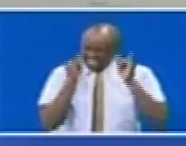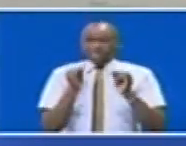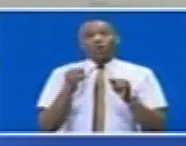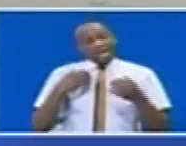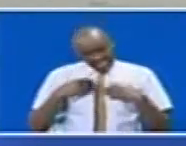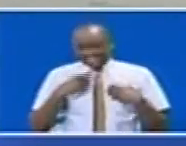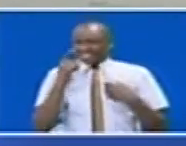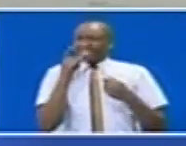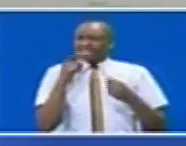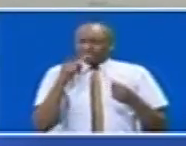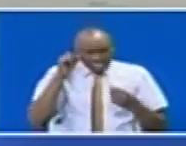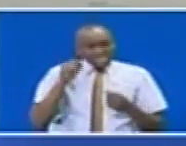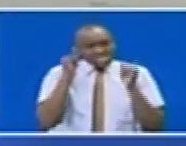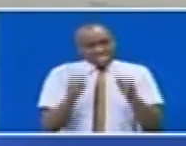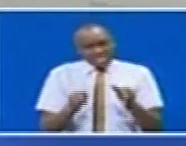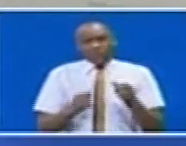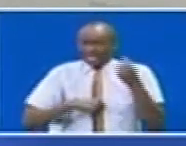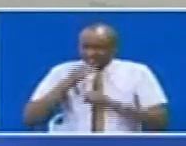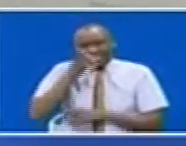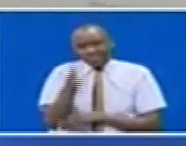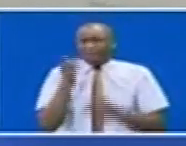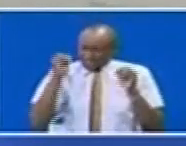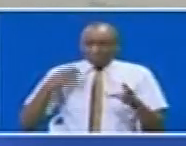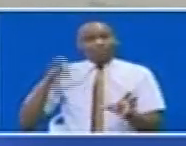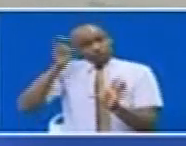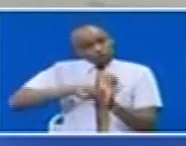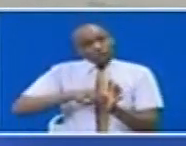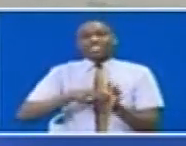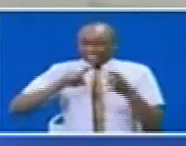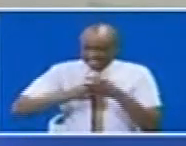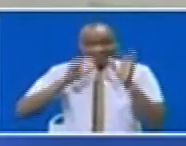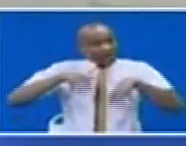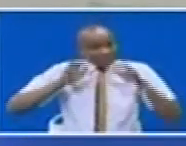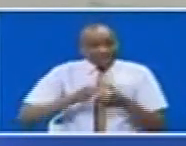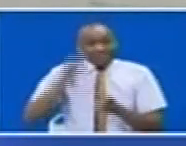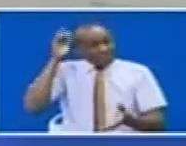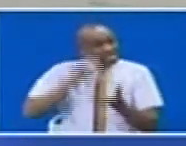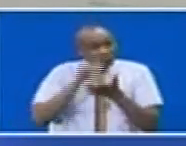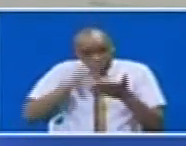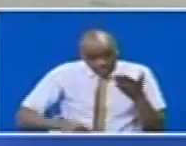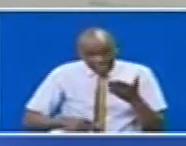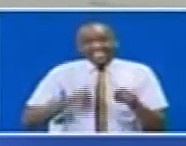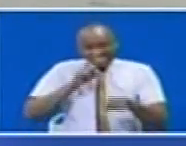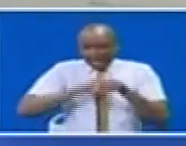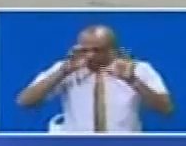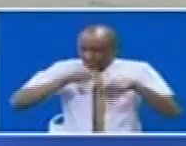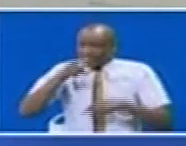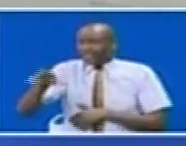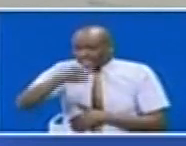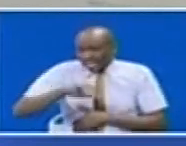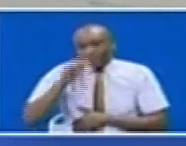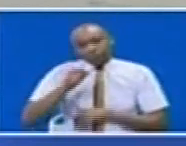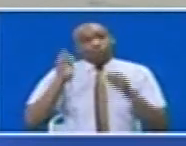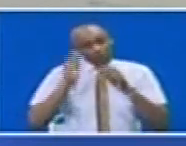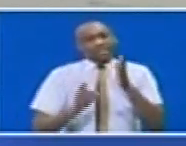eneo hili, ambapo sasa wengi wao wamejiunga na kilimo na wanaamini kuwa ukulima katika jangwa hili